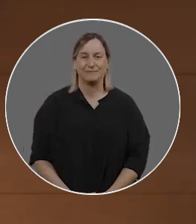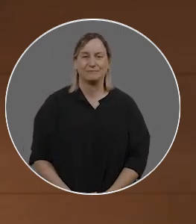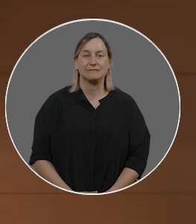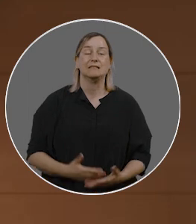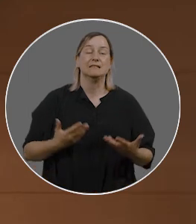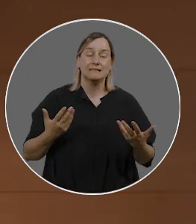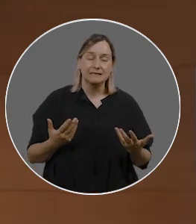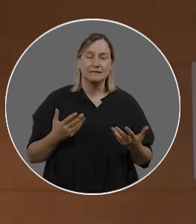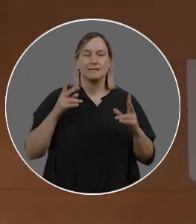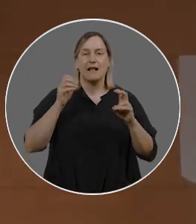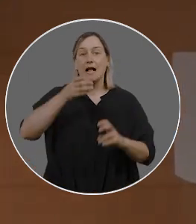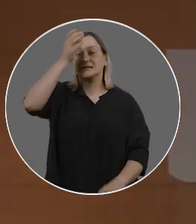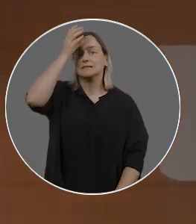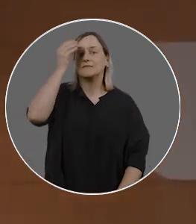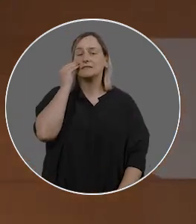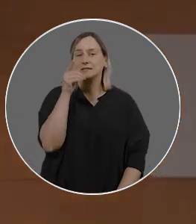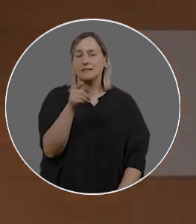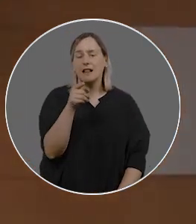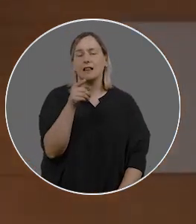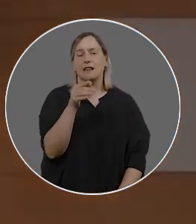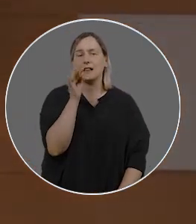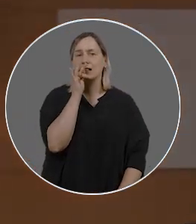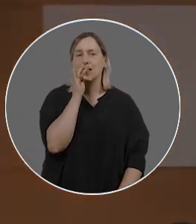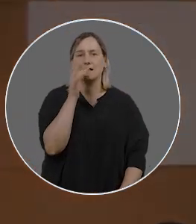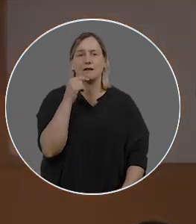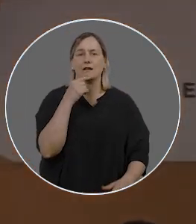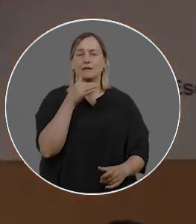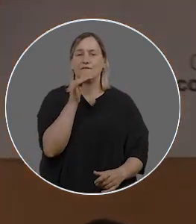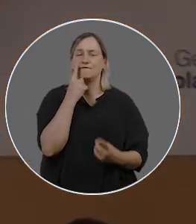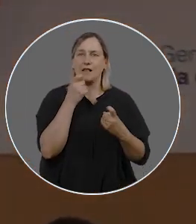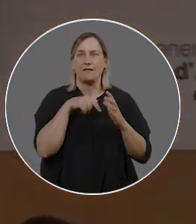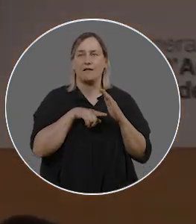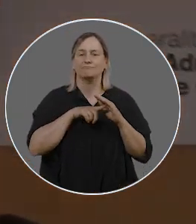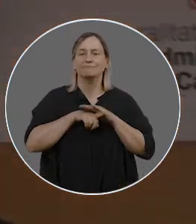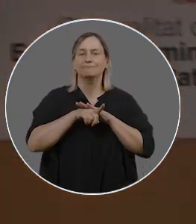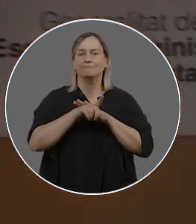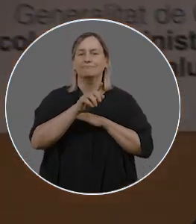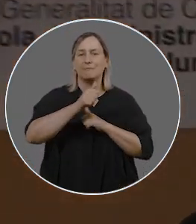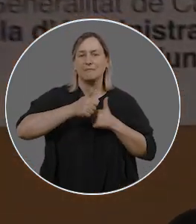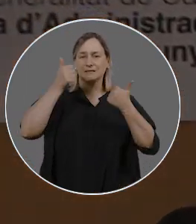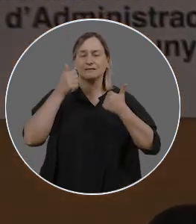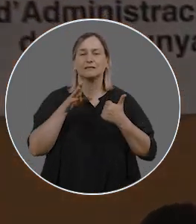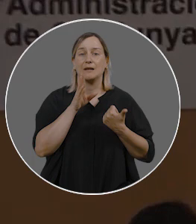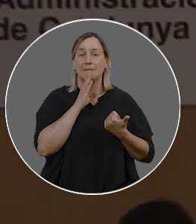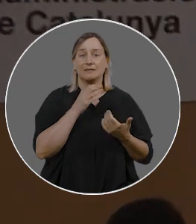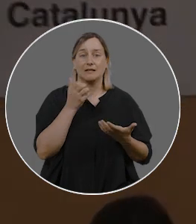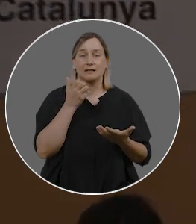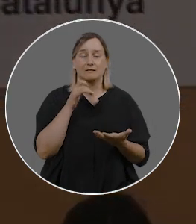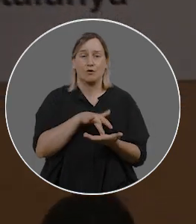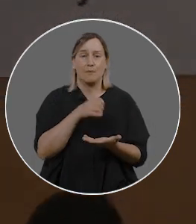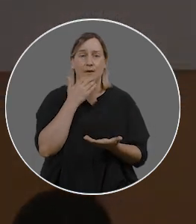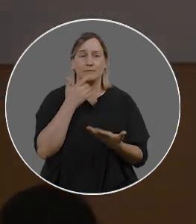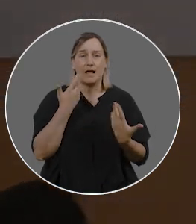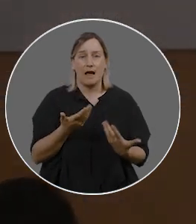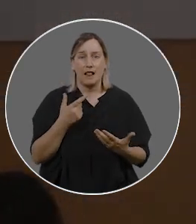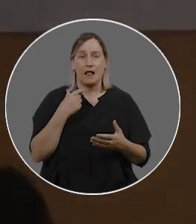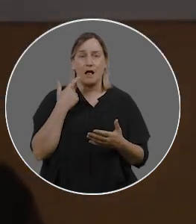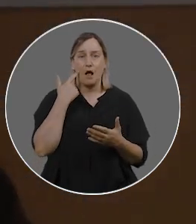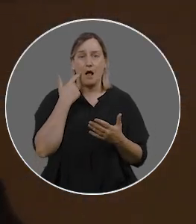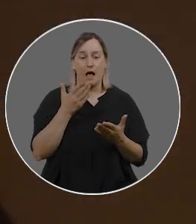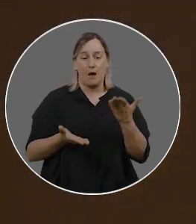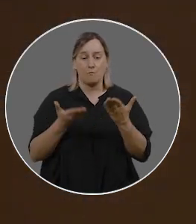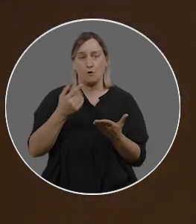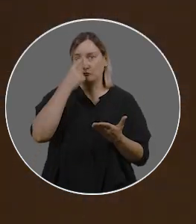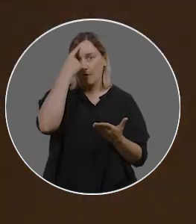El que passa és que la intel·ligència artificial encara no està prou madura i pot passar que quan vagi a fer una avaluació